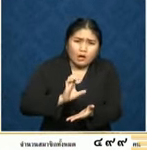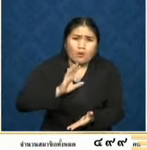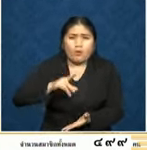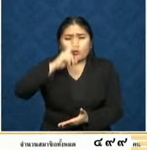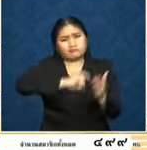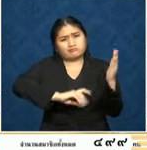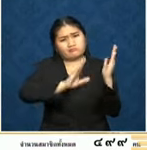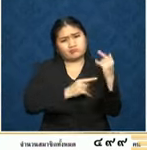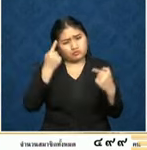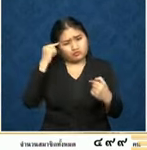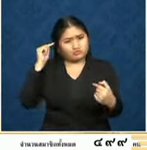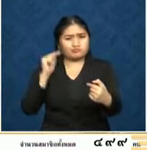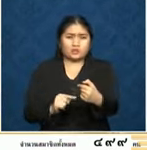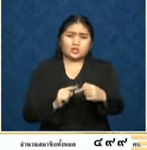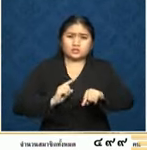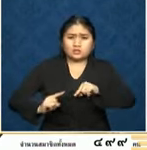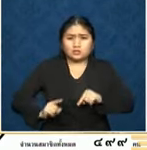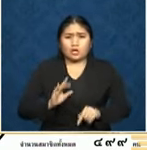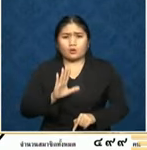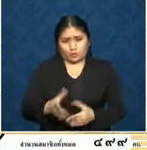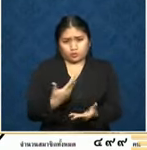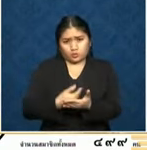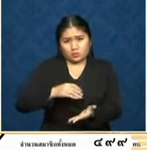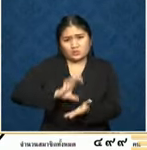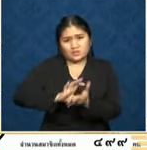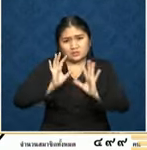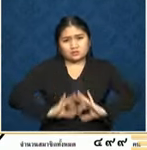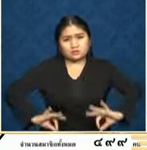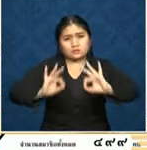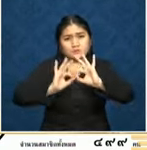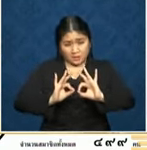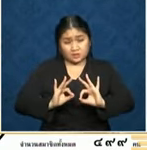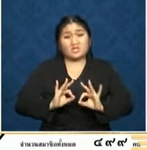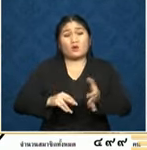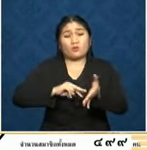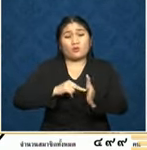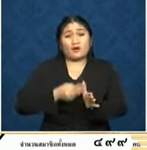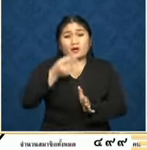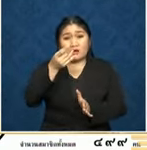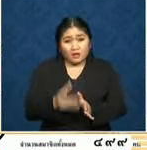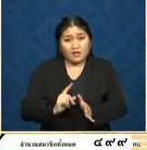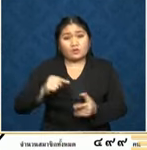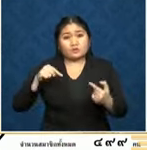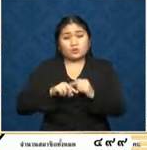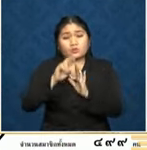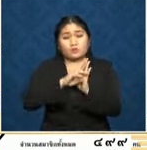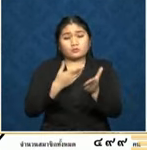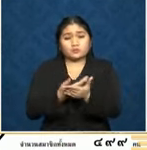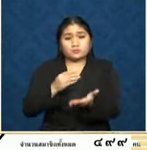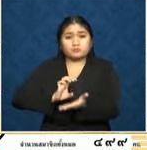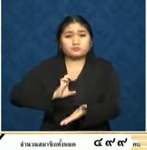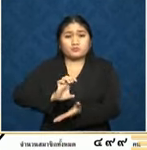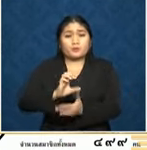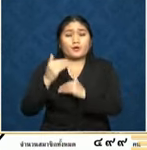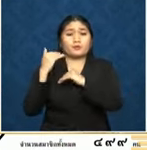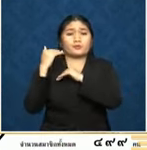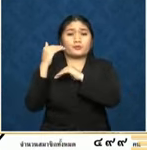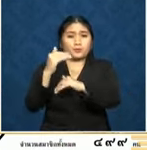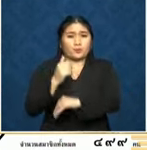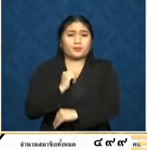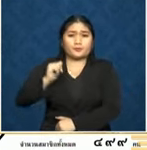ณะมุ่งเป้าหมายและผลลัพธ์ของงบประมาณเป็นสำคัญกล่าวคือด้วยระบบงบประมาณที่กำหนดให้ปีงบประมาณแบ